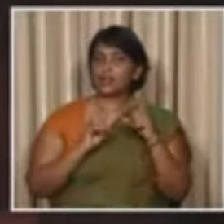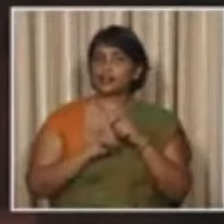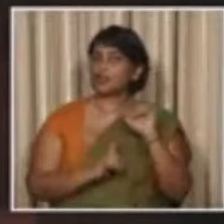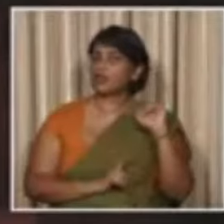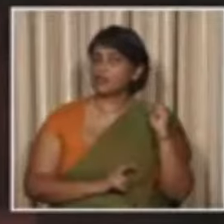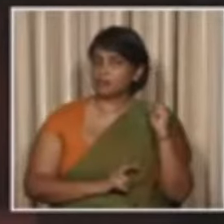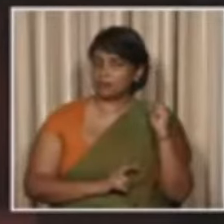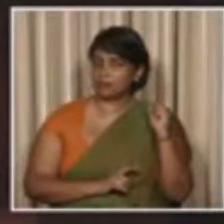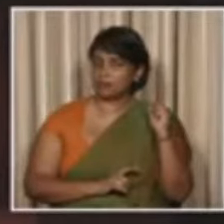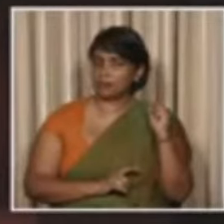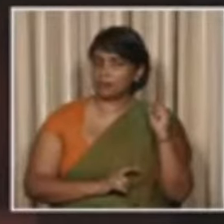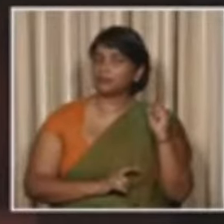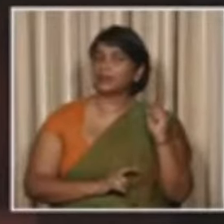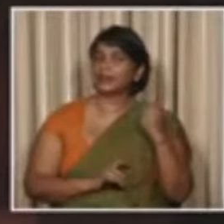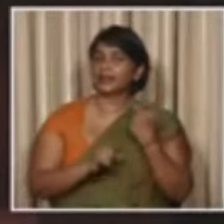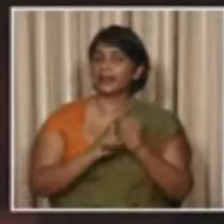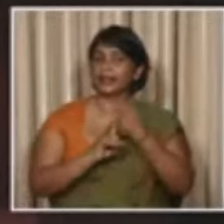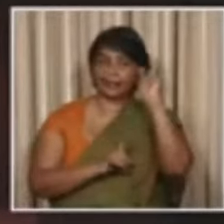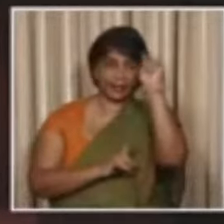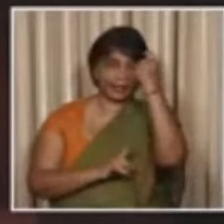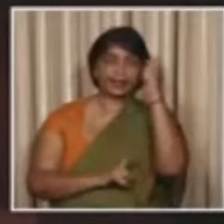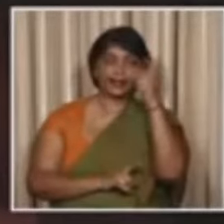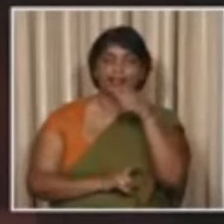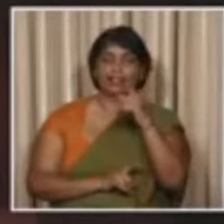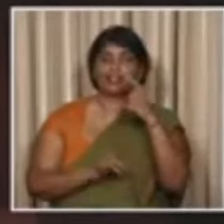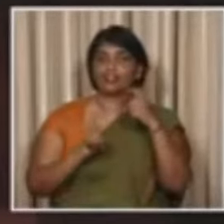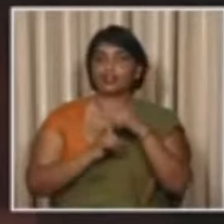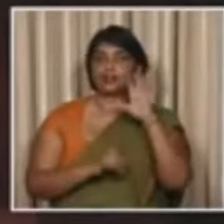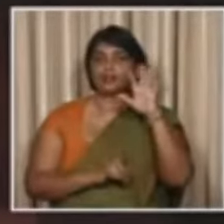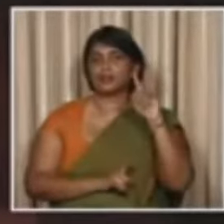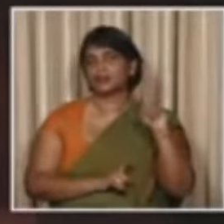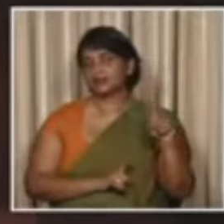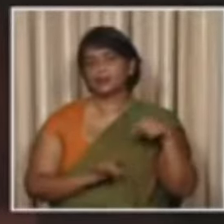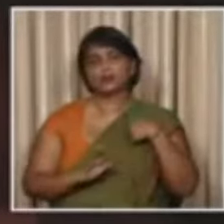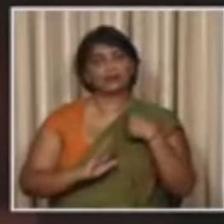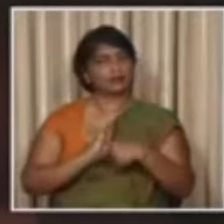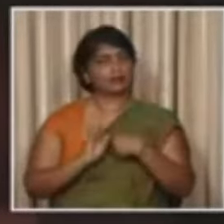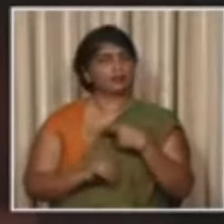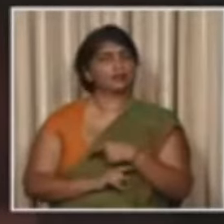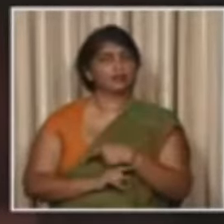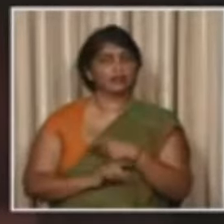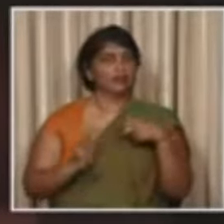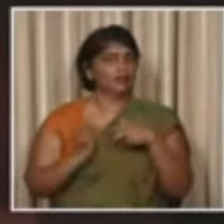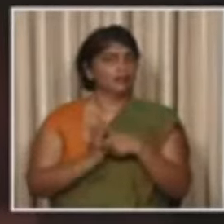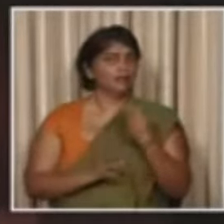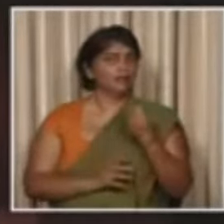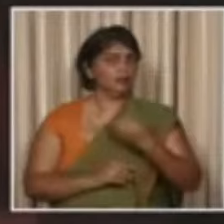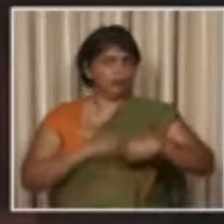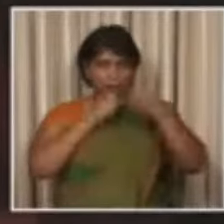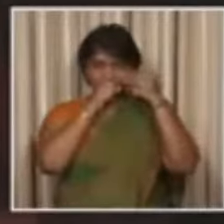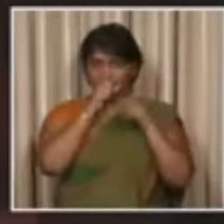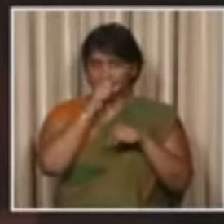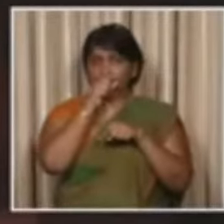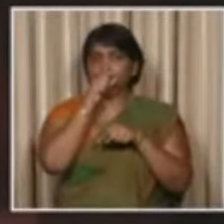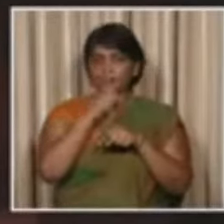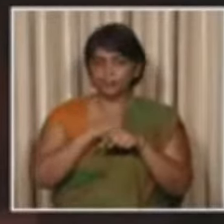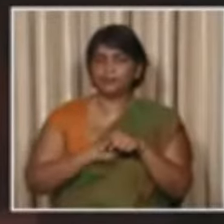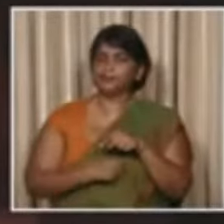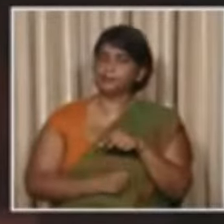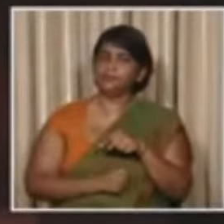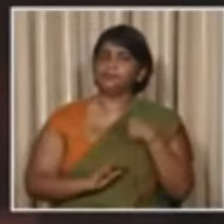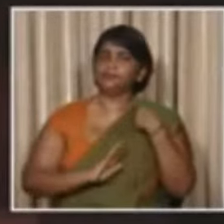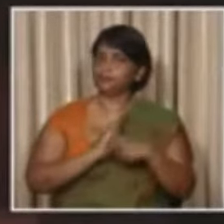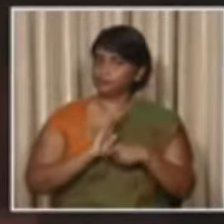50යි. කෙන්යා ඩොලර් 51යි. මේවත් එක්ක සංසන්දනය කරනකොට මේ වීසා ගාස්තු වැඩි වීම